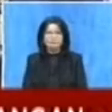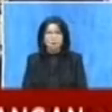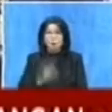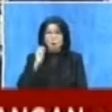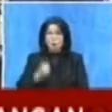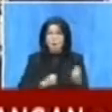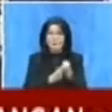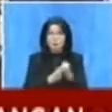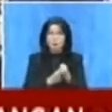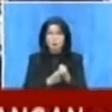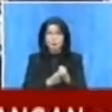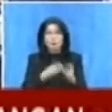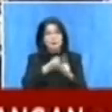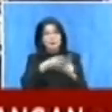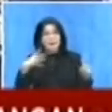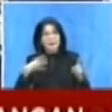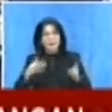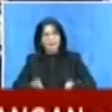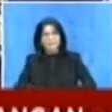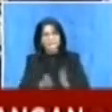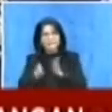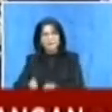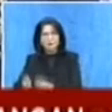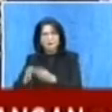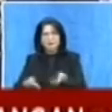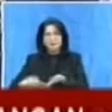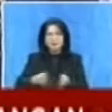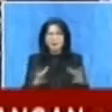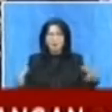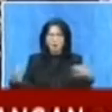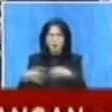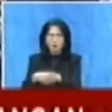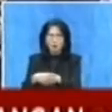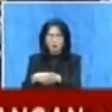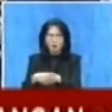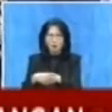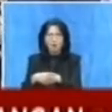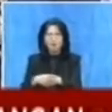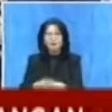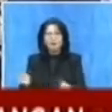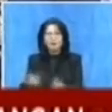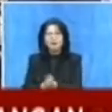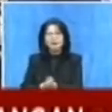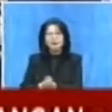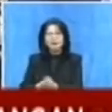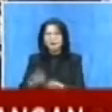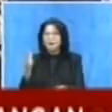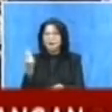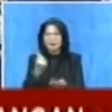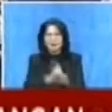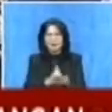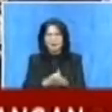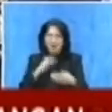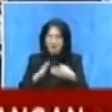mendukung target pembangunan infrastruktur, strategi memadukan anggaran dengan bauran pendanaan akan